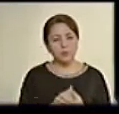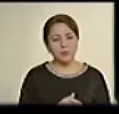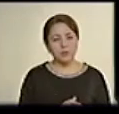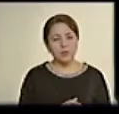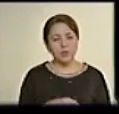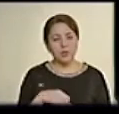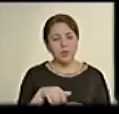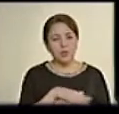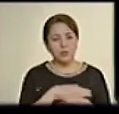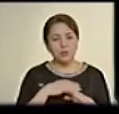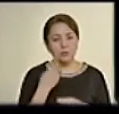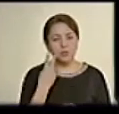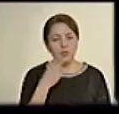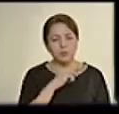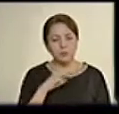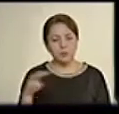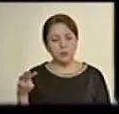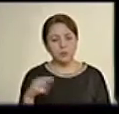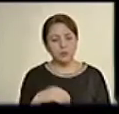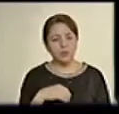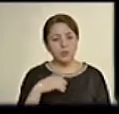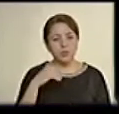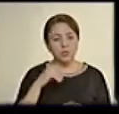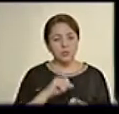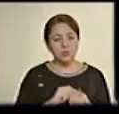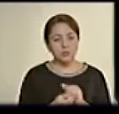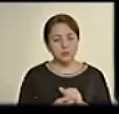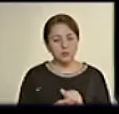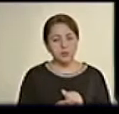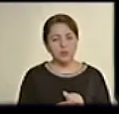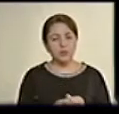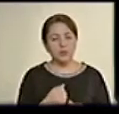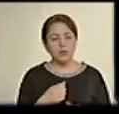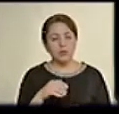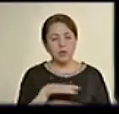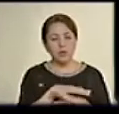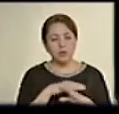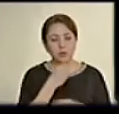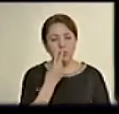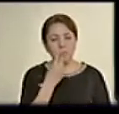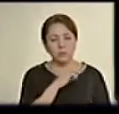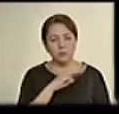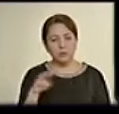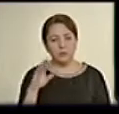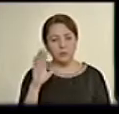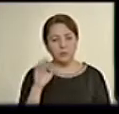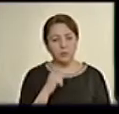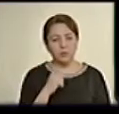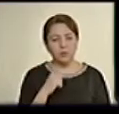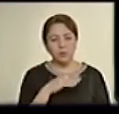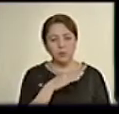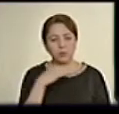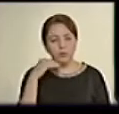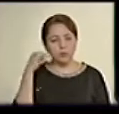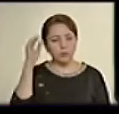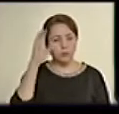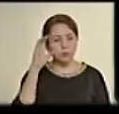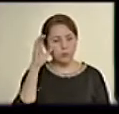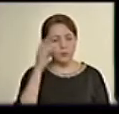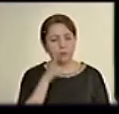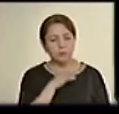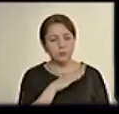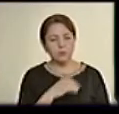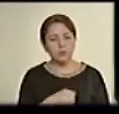Aholisi 2 million yodingizda qolsin, aholisi 2 million va aksariyatini o'zbeklar tashkil etgan.